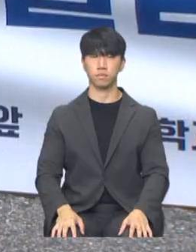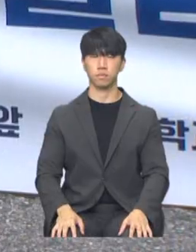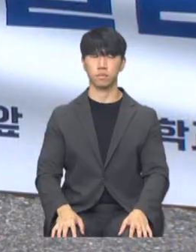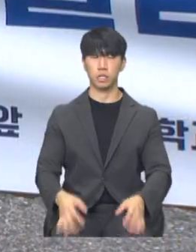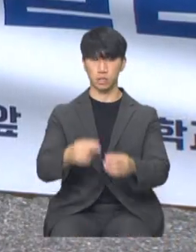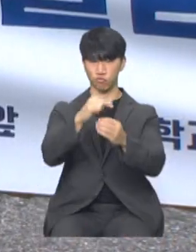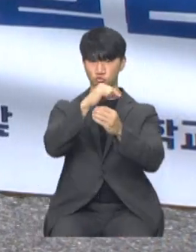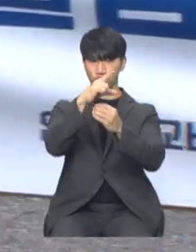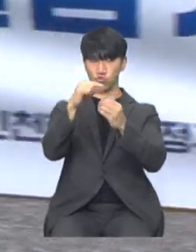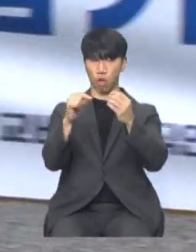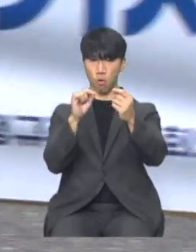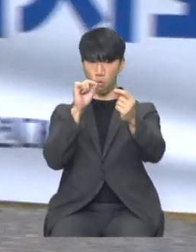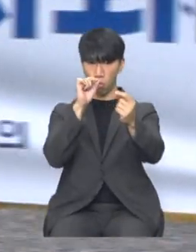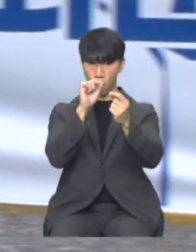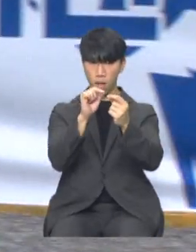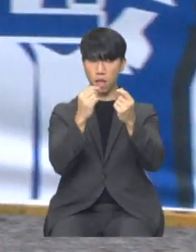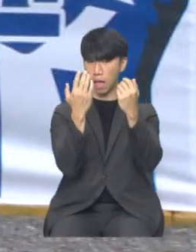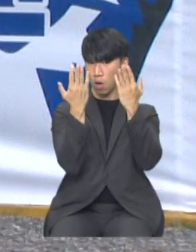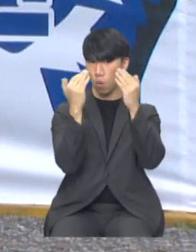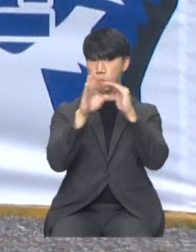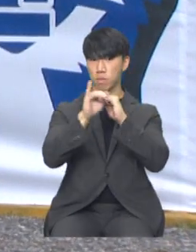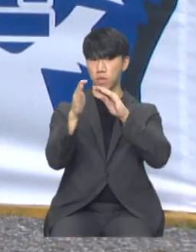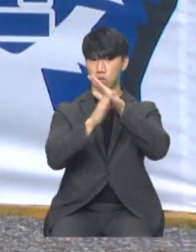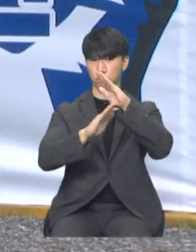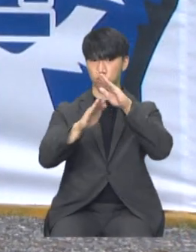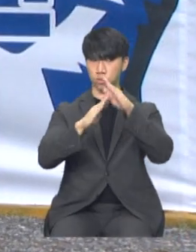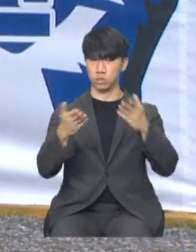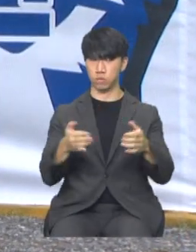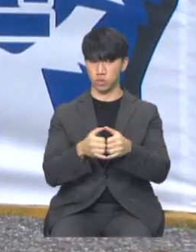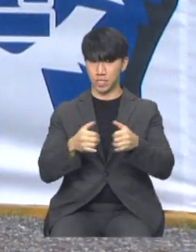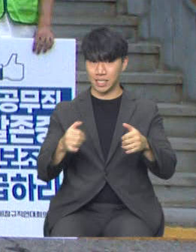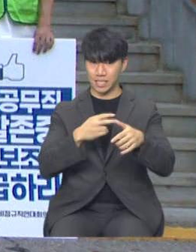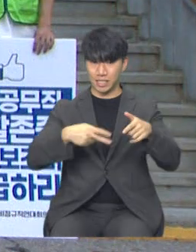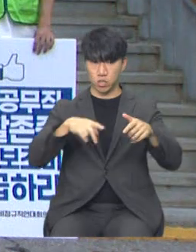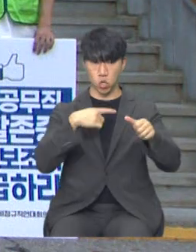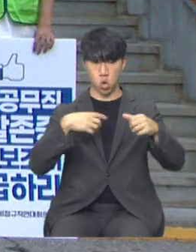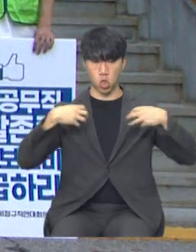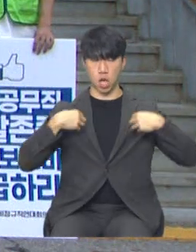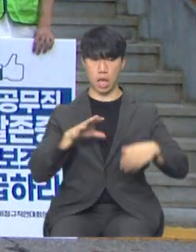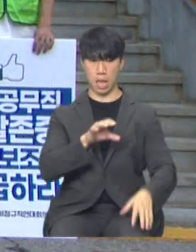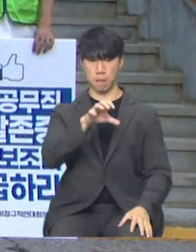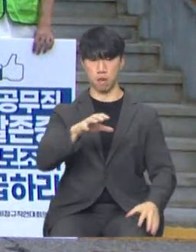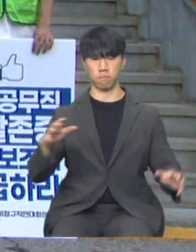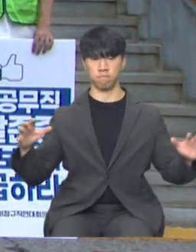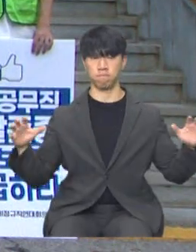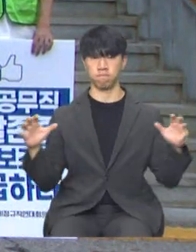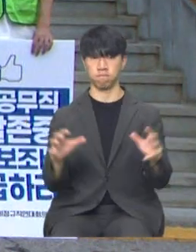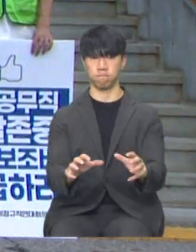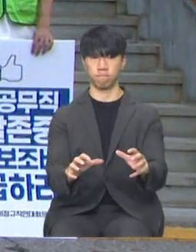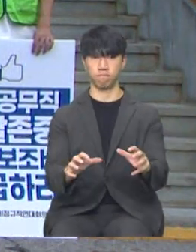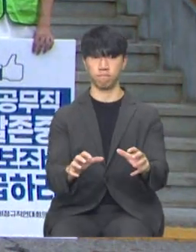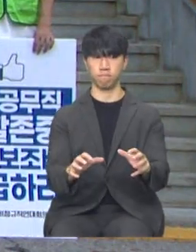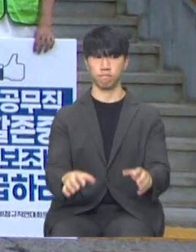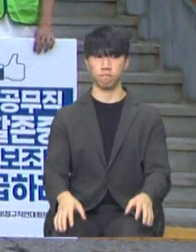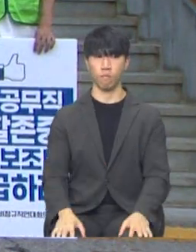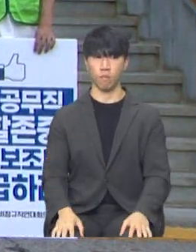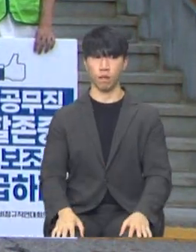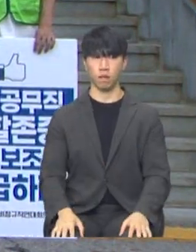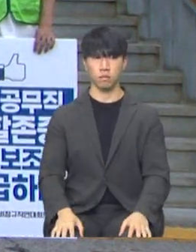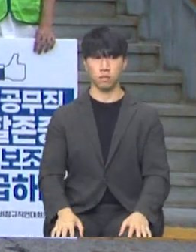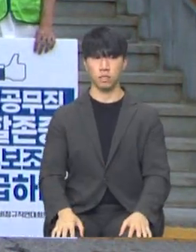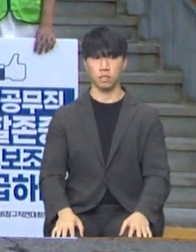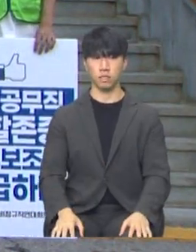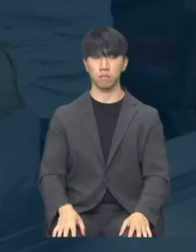추석 명절을 앞두고 학교 비정규직 노동자들이 인천교육청 앞에 모였습니다. 먼저 저임금